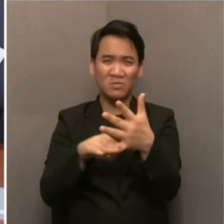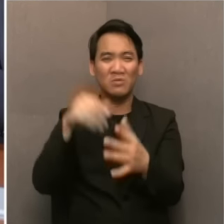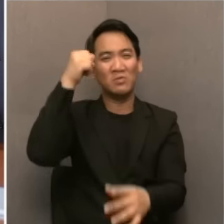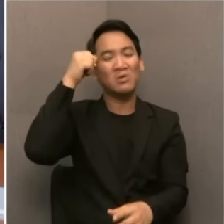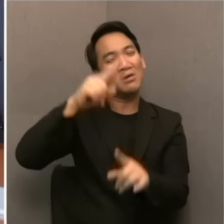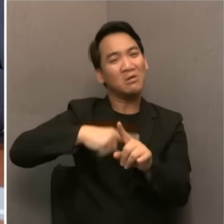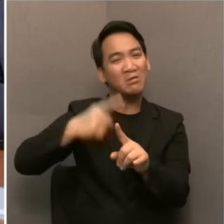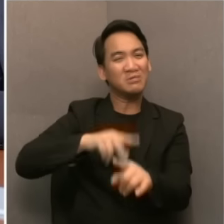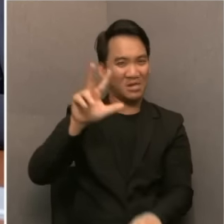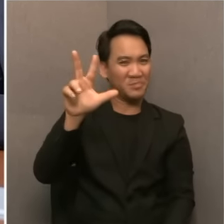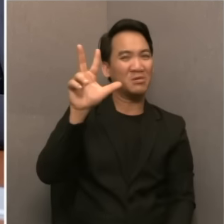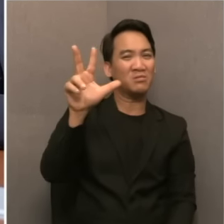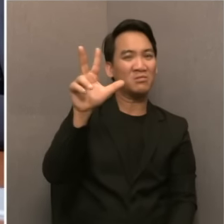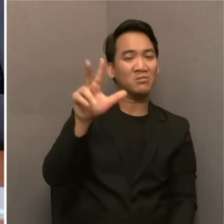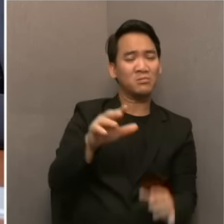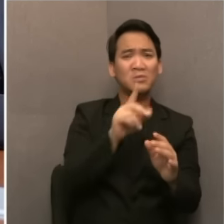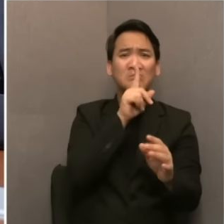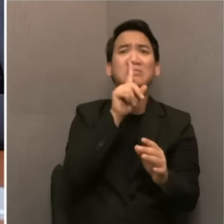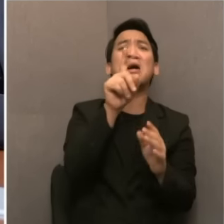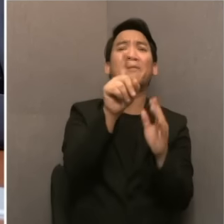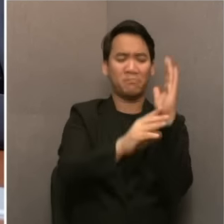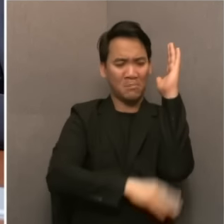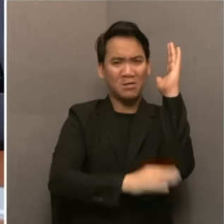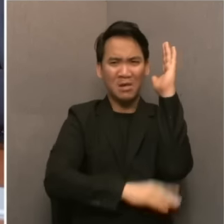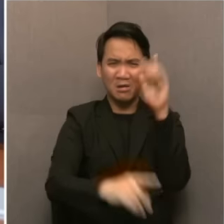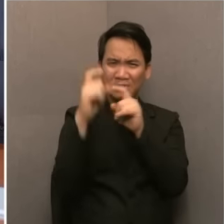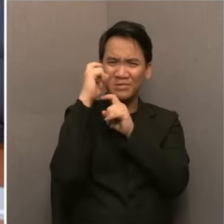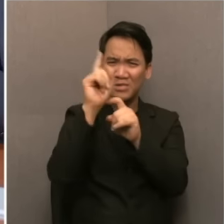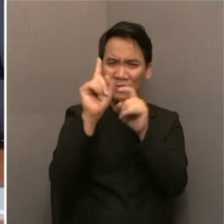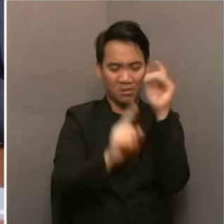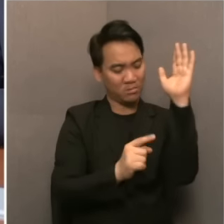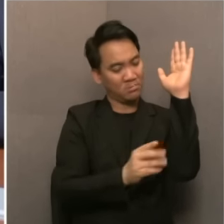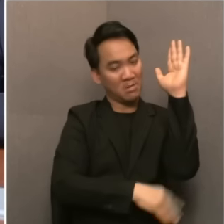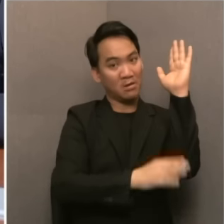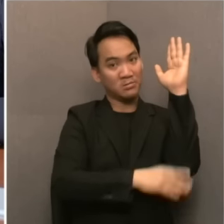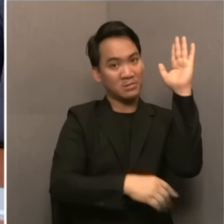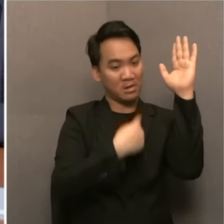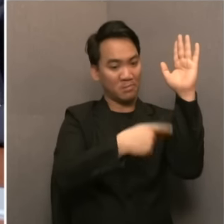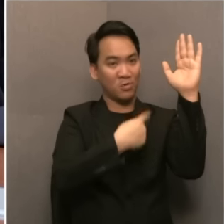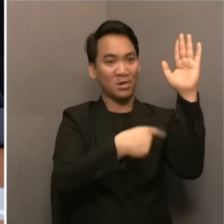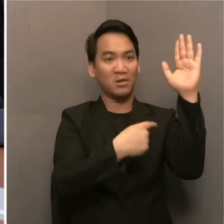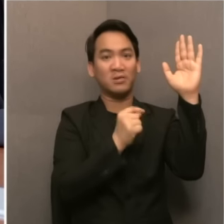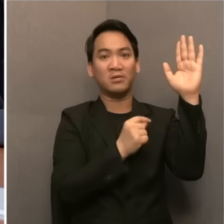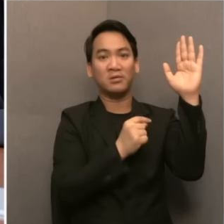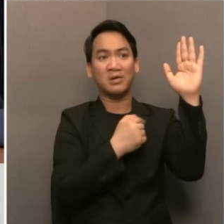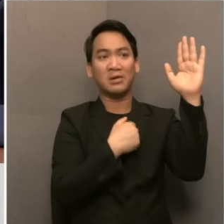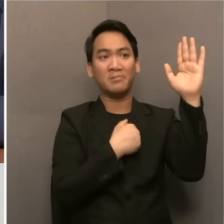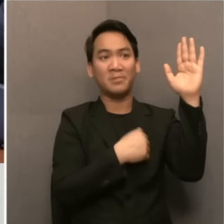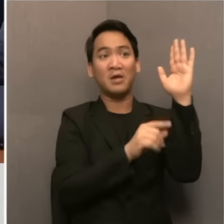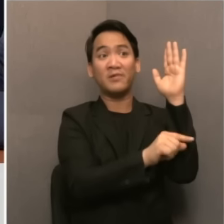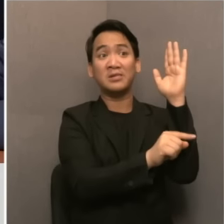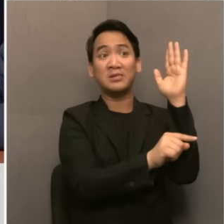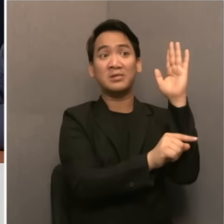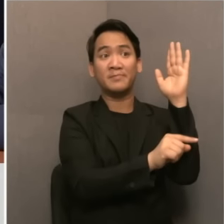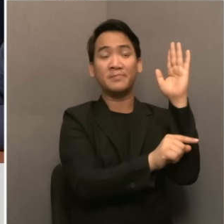พื้นที่เสี่ยงสำหรับภาคใต้ สำหรับภาคใต้เองก็จะเป็นภาคใต้ฝั่งอ่าวไทยก็ไล่ตั้งแต่เพชรบุรีลงไป จะเป็นฝั่งนี ้นะครับ ใช่ไหมฮ